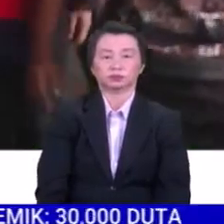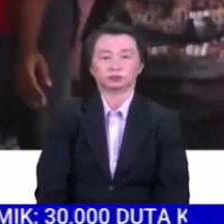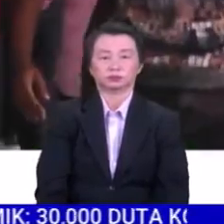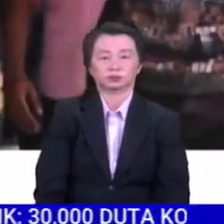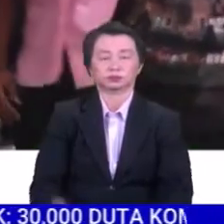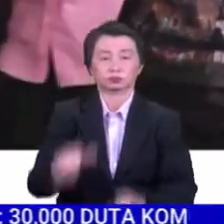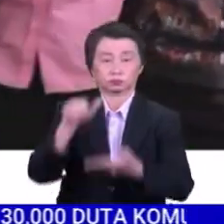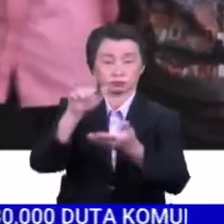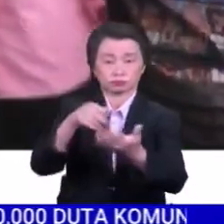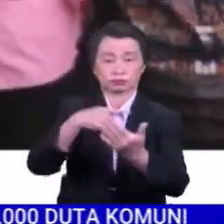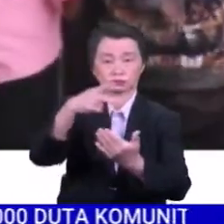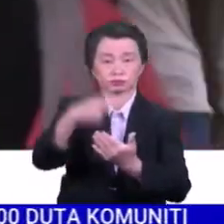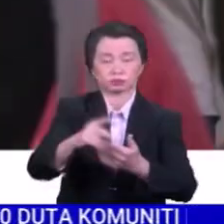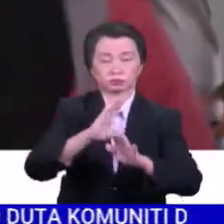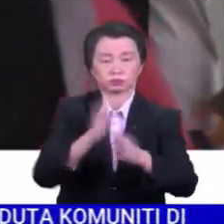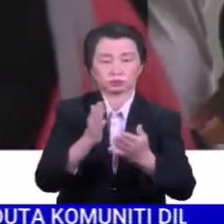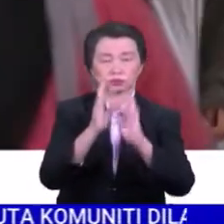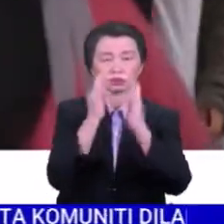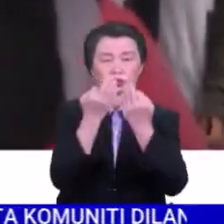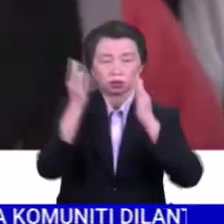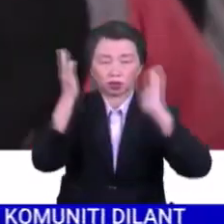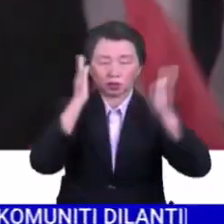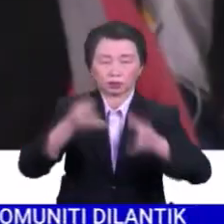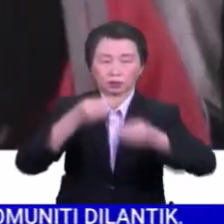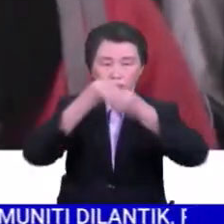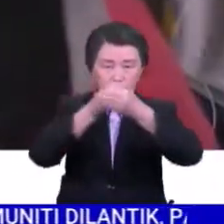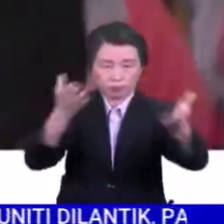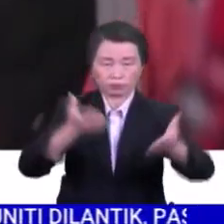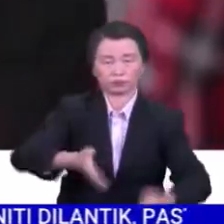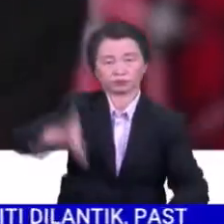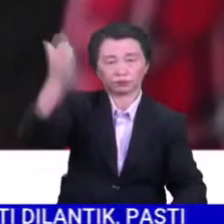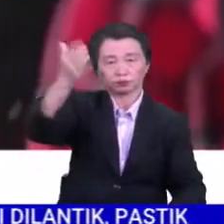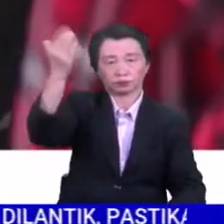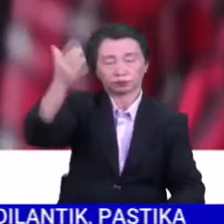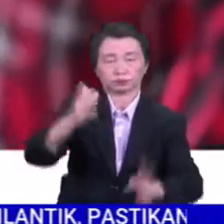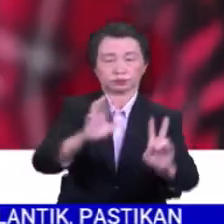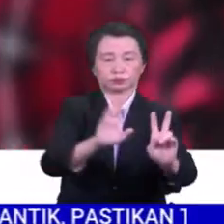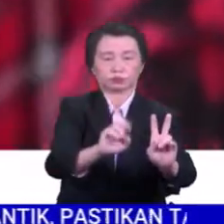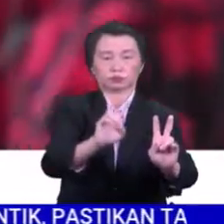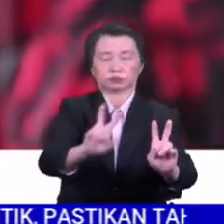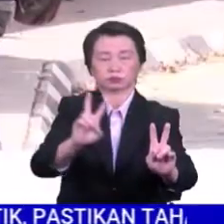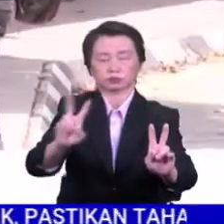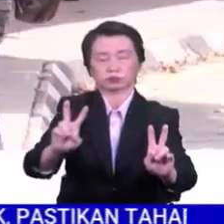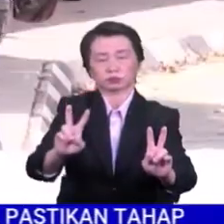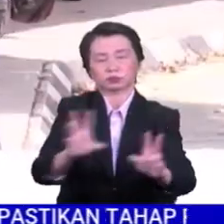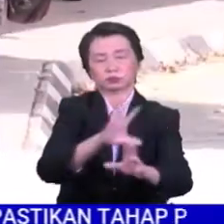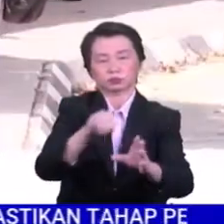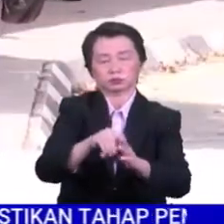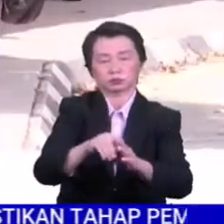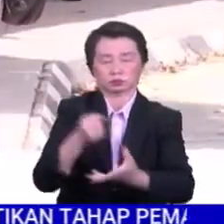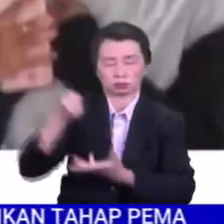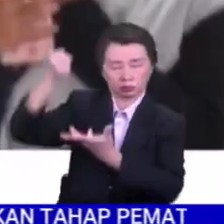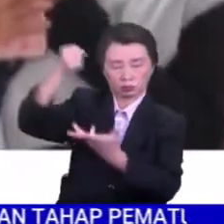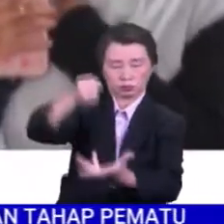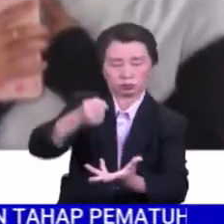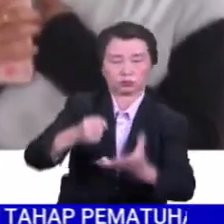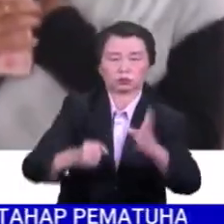Pakej peranti siswa keluarga Malaysia diumumkan dalam pembentangan bajet 2022 membabitkan peruntukan